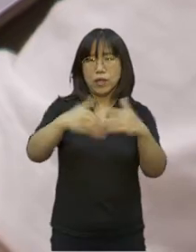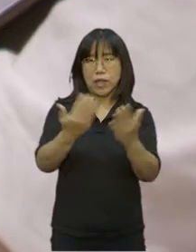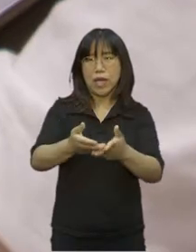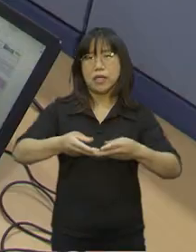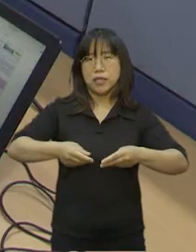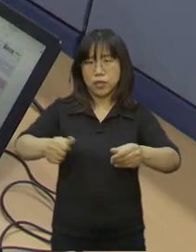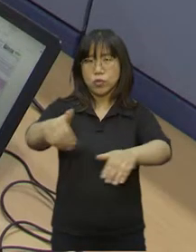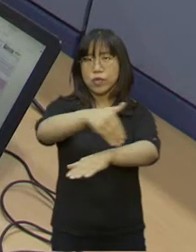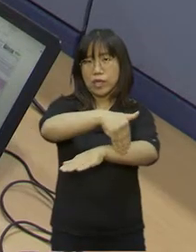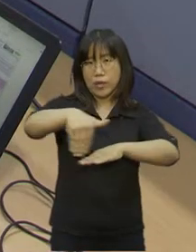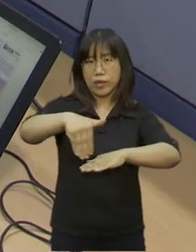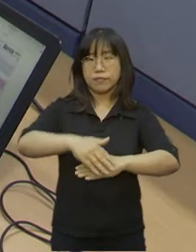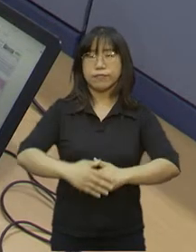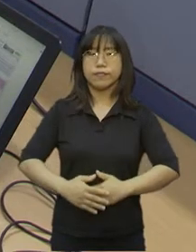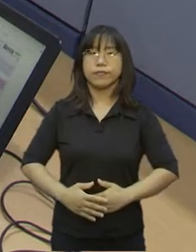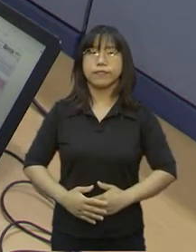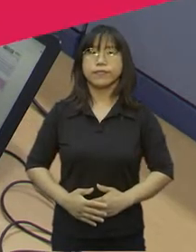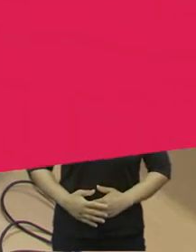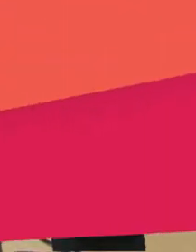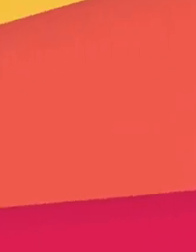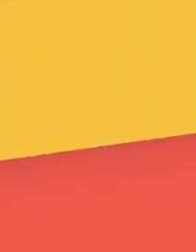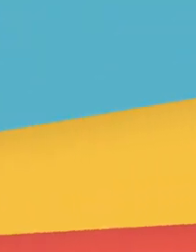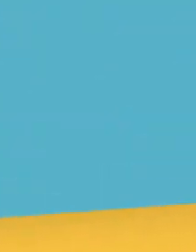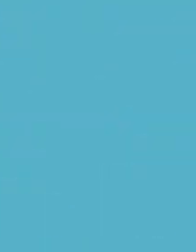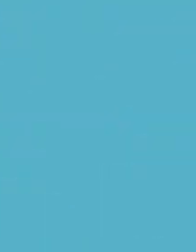활동을 펼칠 계획입니다.